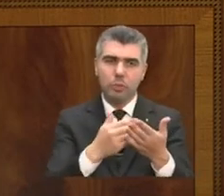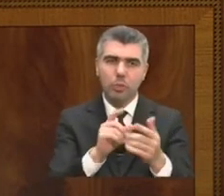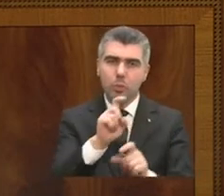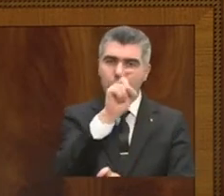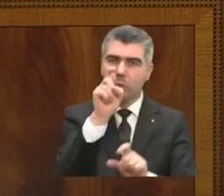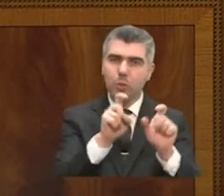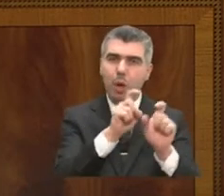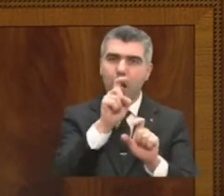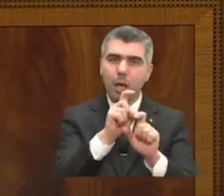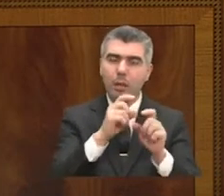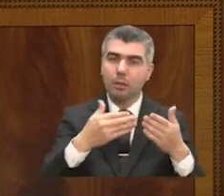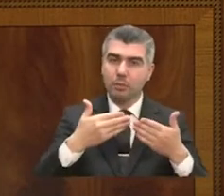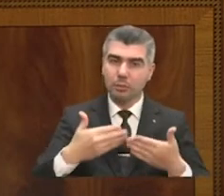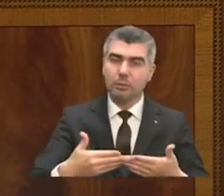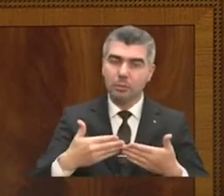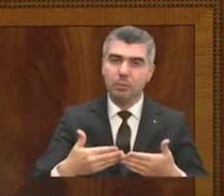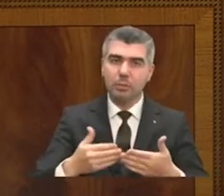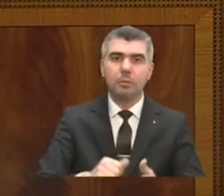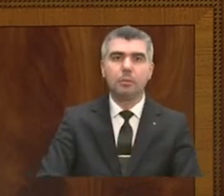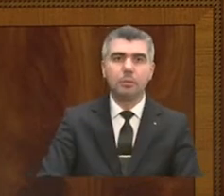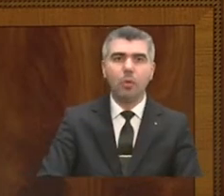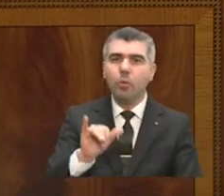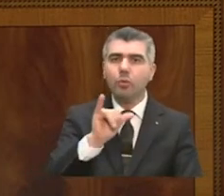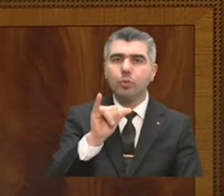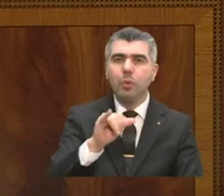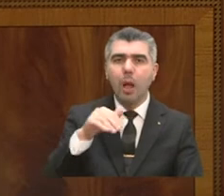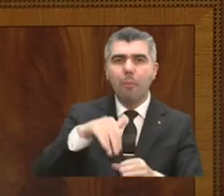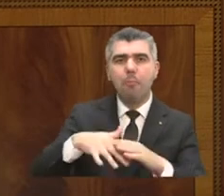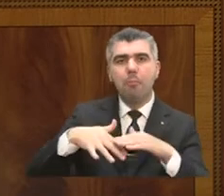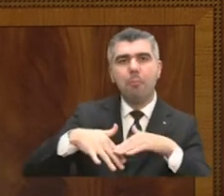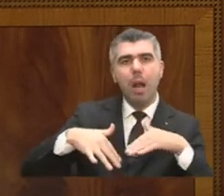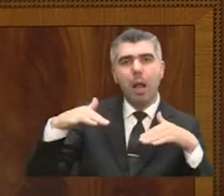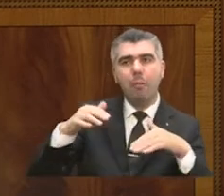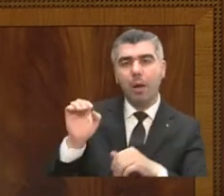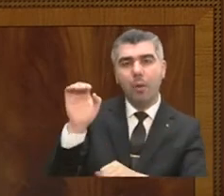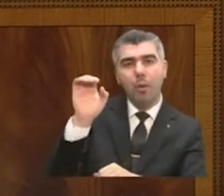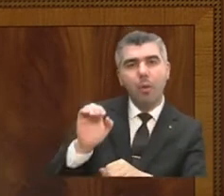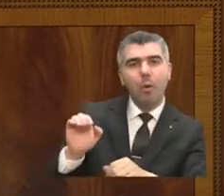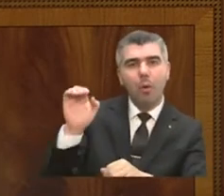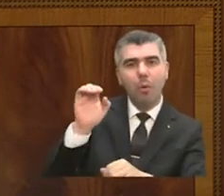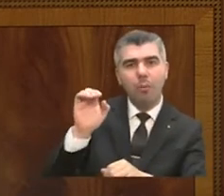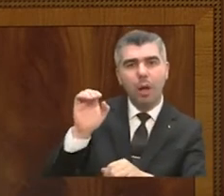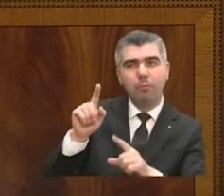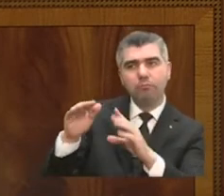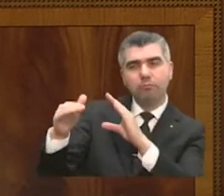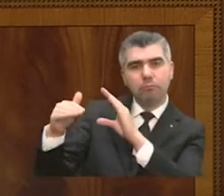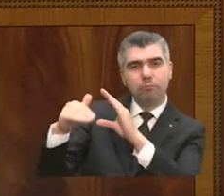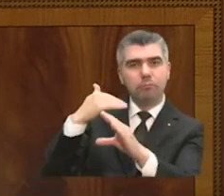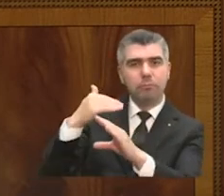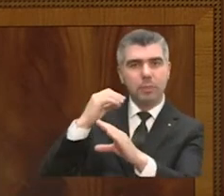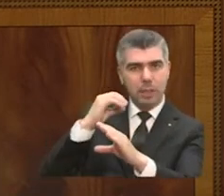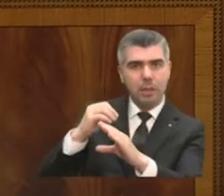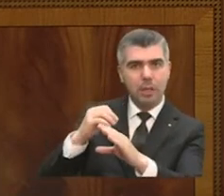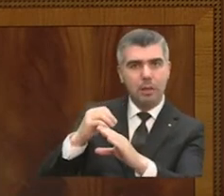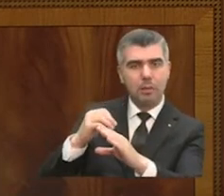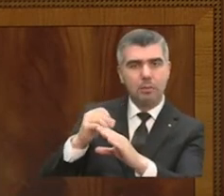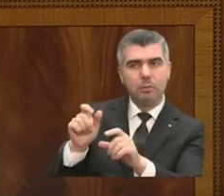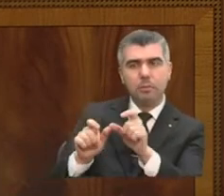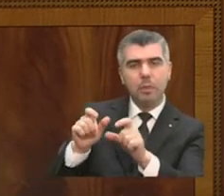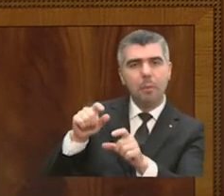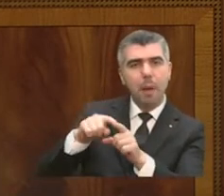nous surprend en premier et nous amène à nous poser, c'est d'abord de quel droit est-ce que le